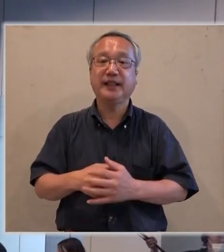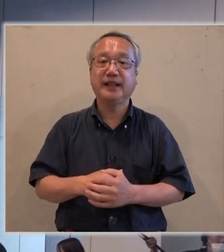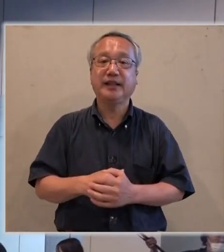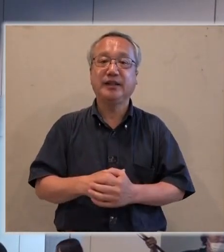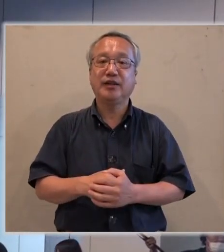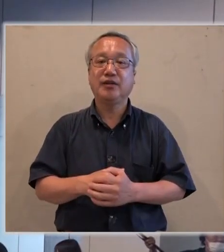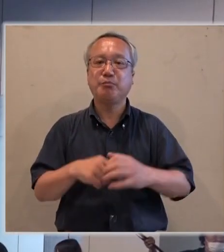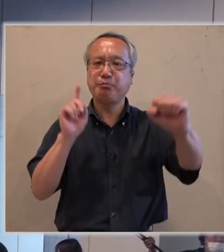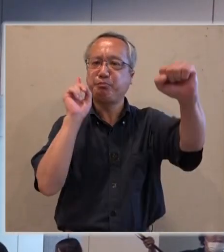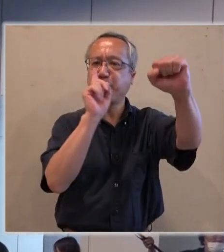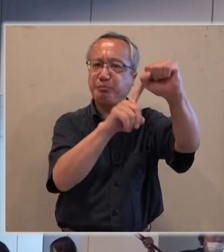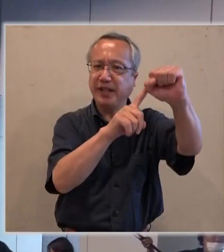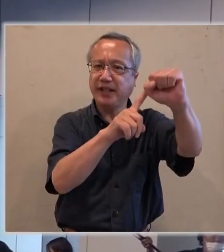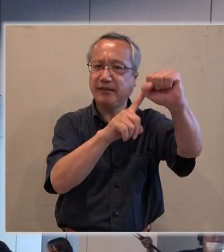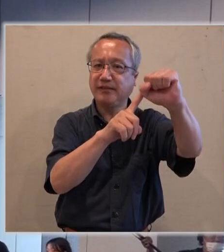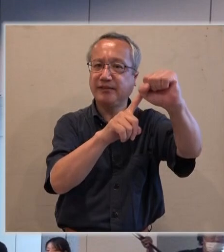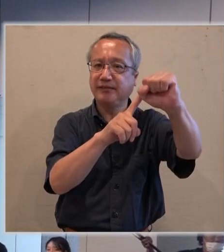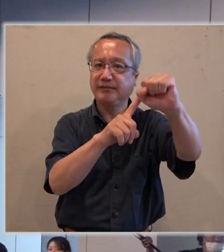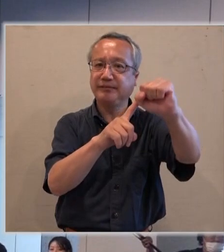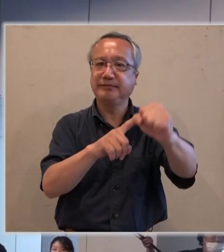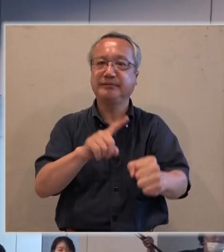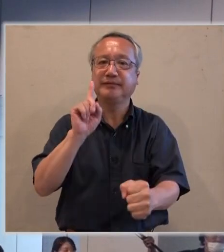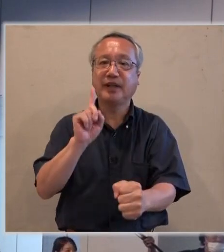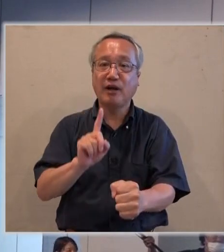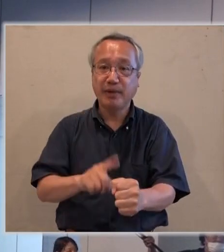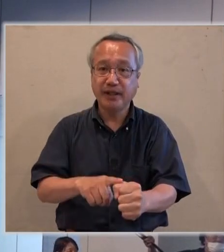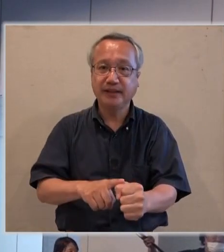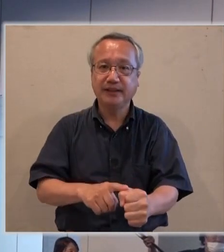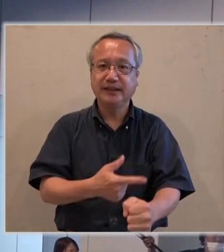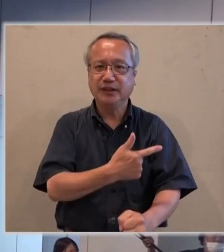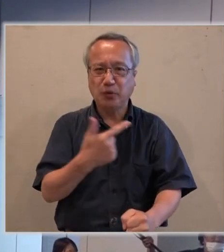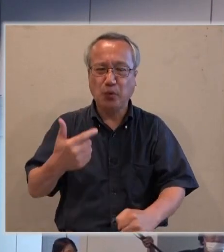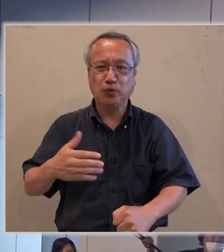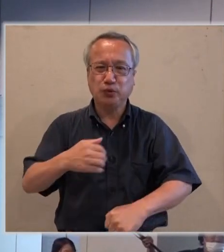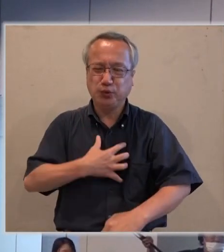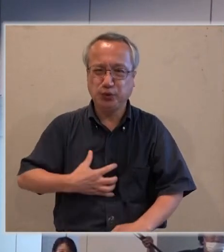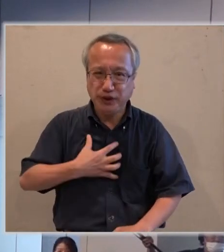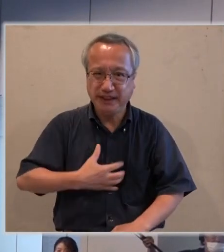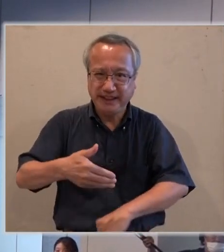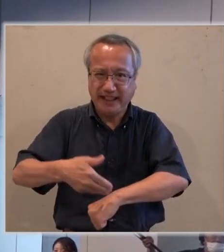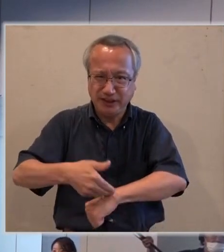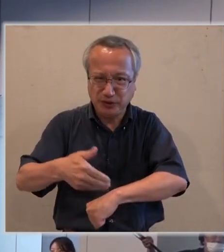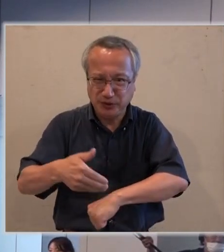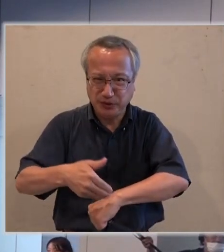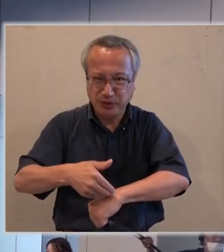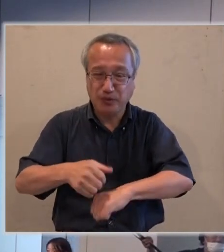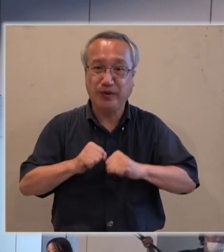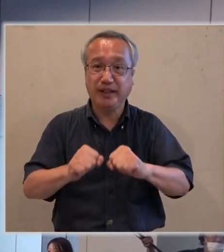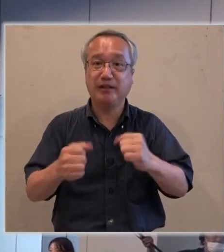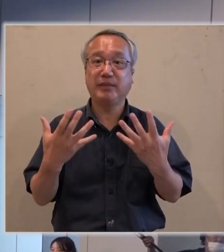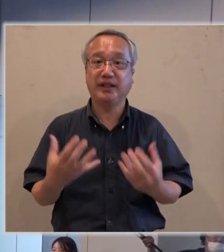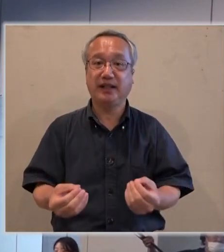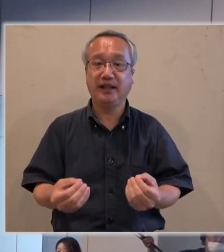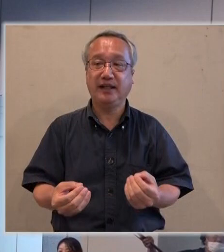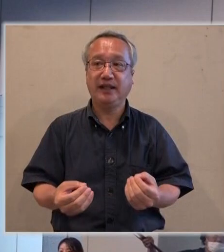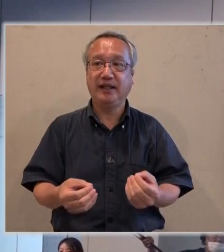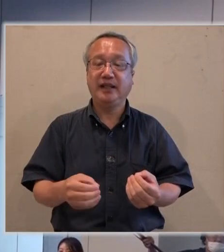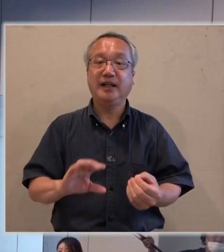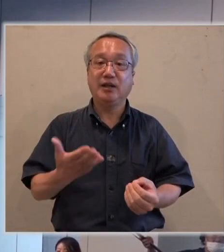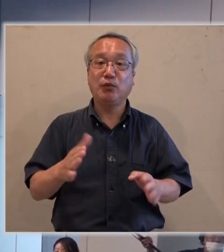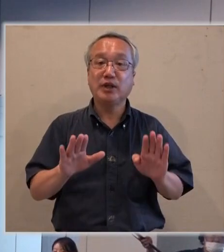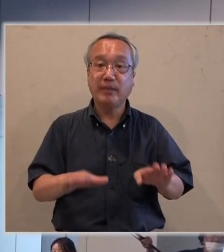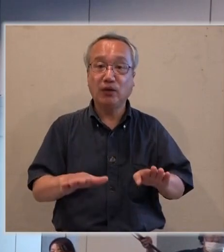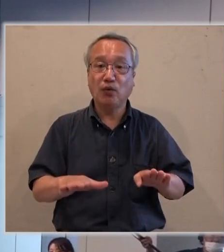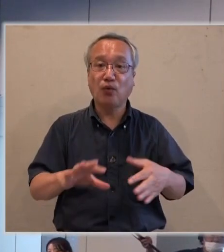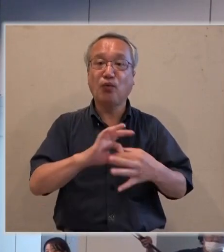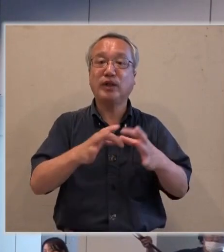目指すために相当苦しい練習もやってきました。ただ今のオリンピック